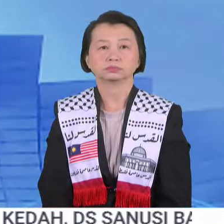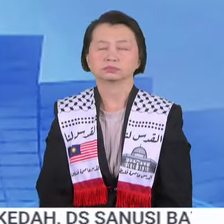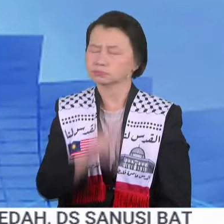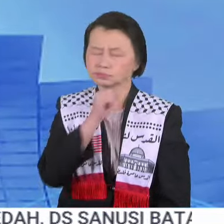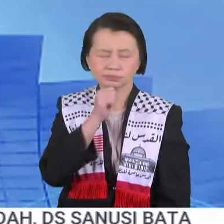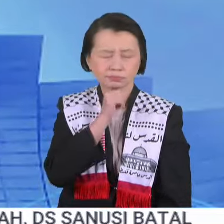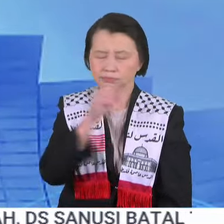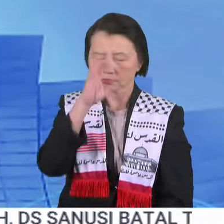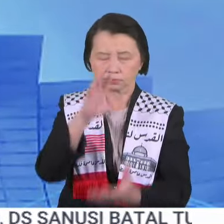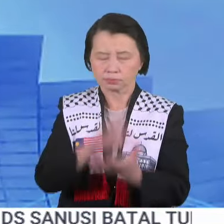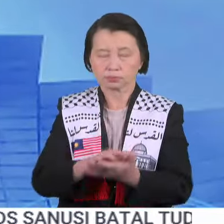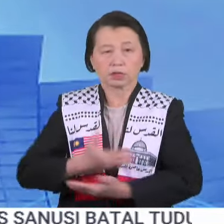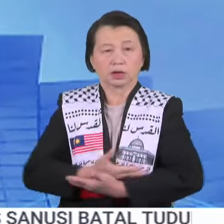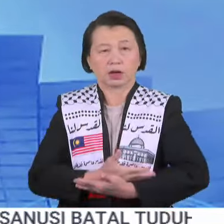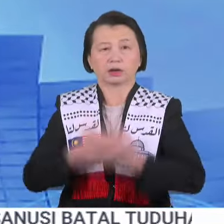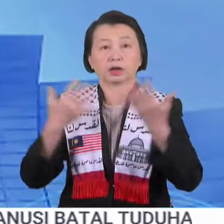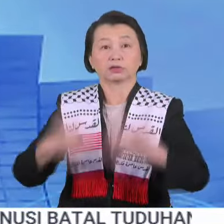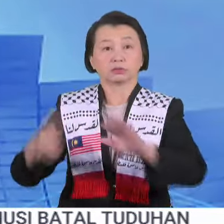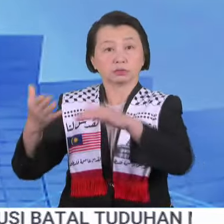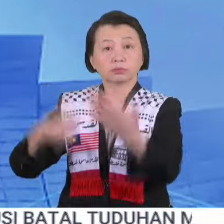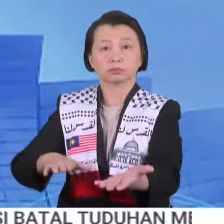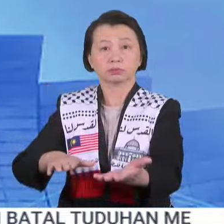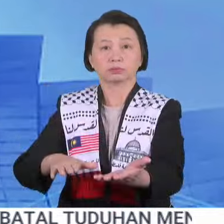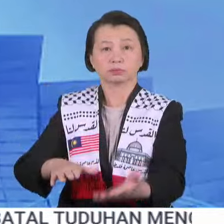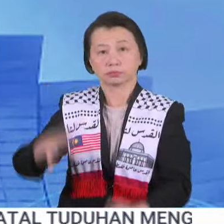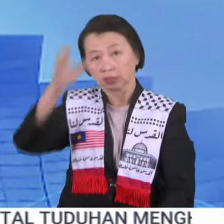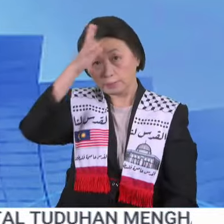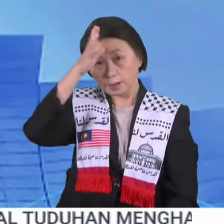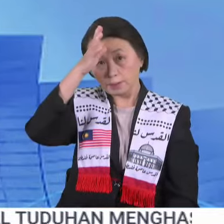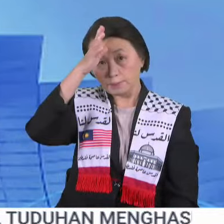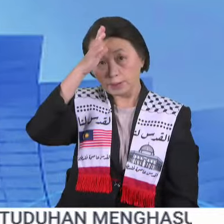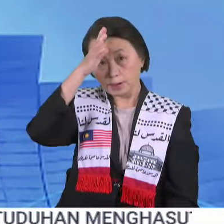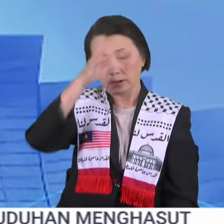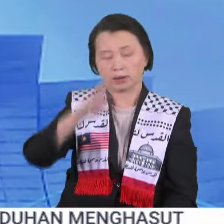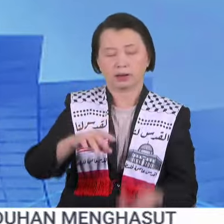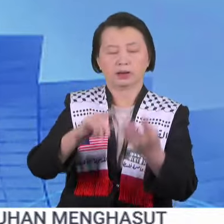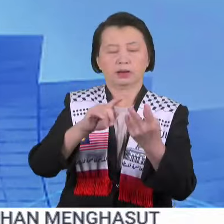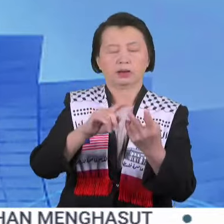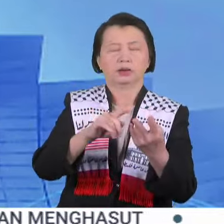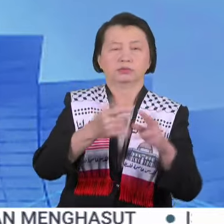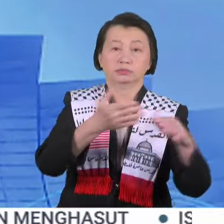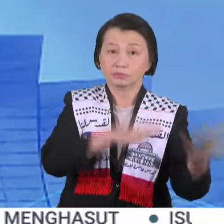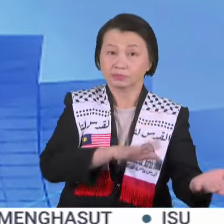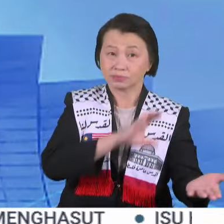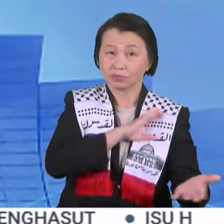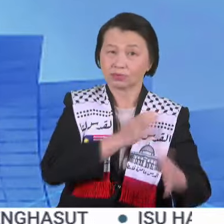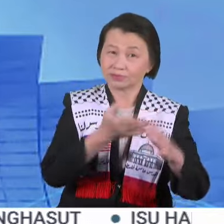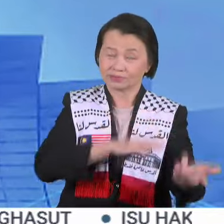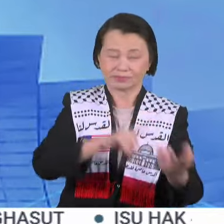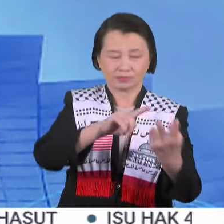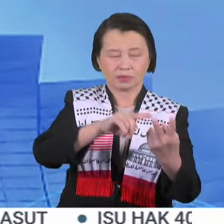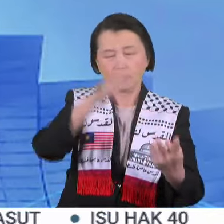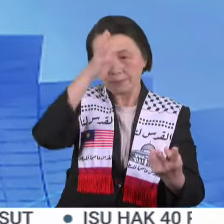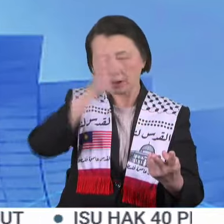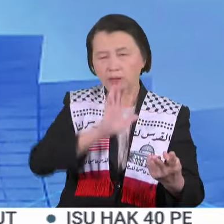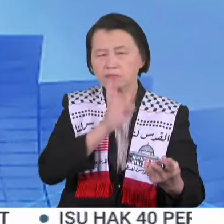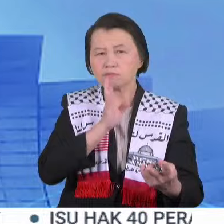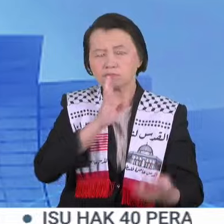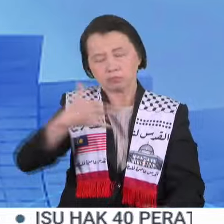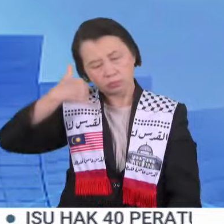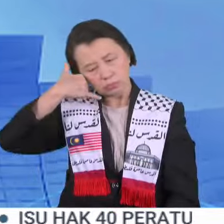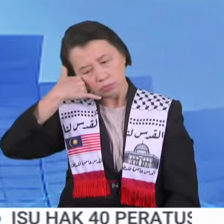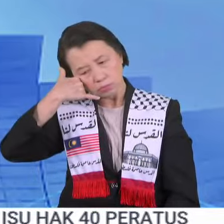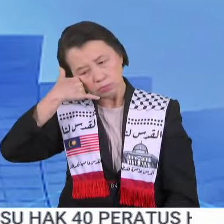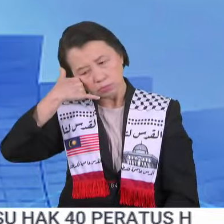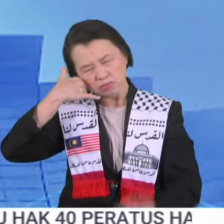Tidak percaya anak sudah meninggal dunia. Bapa Allahyarham Konstabel Muhammad Syafiq Ahmad Said Mat Piah menganggap panggilan telefon